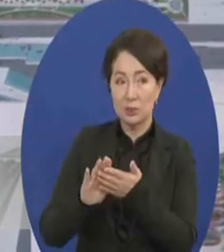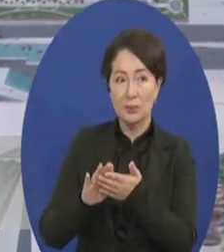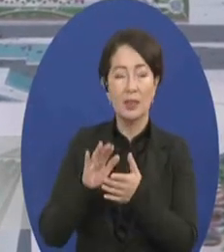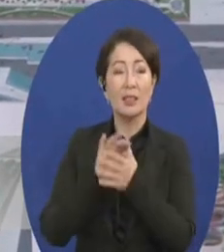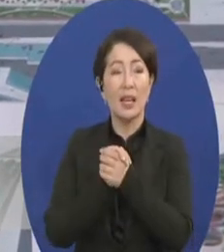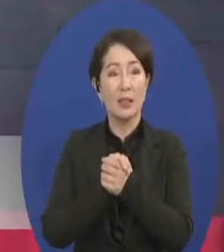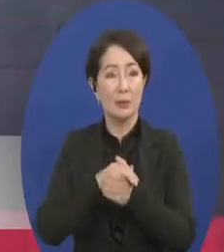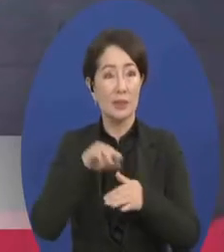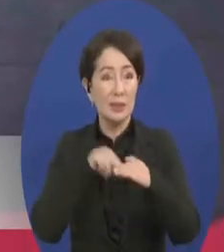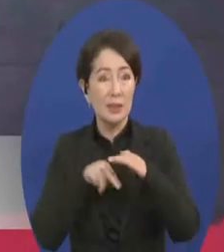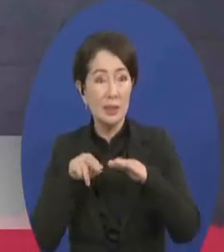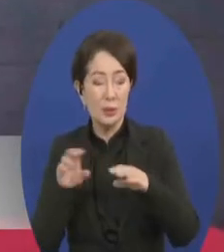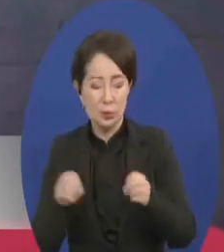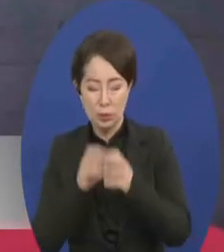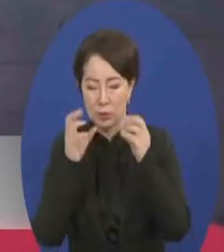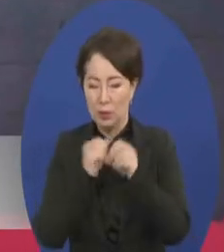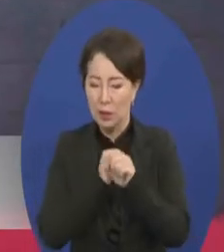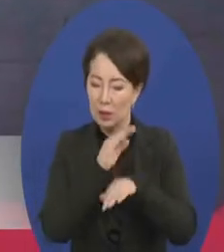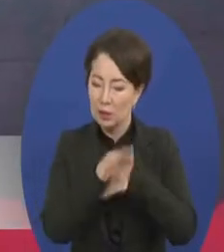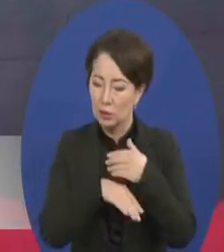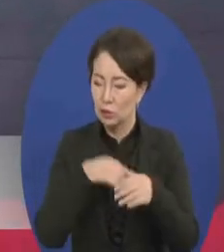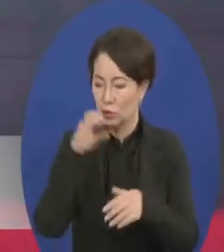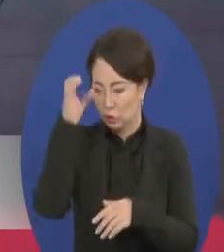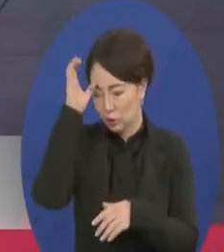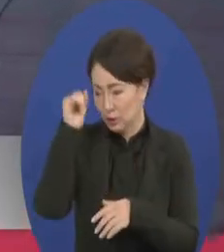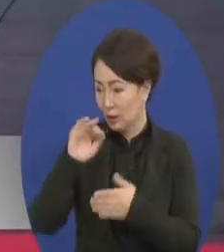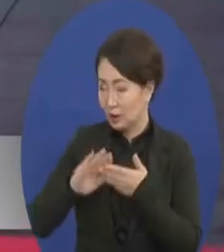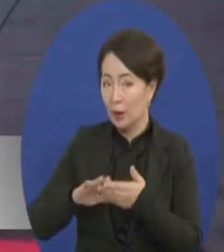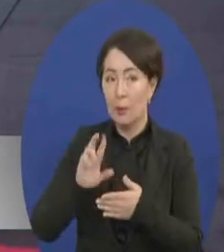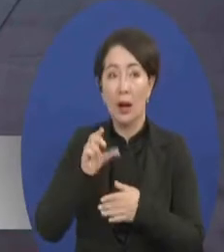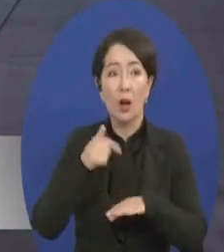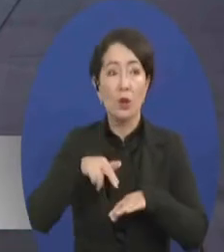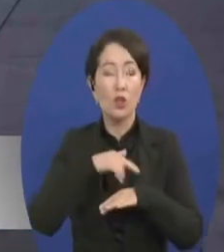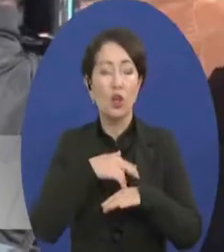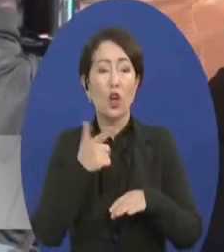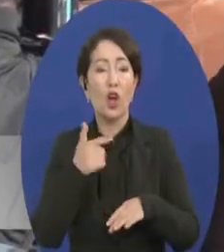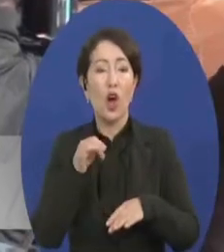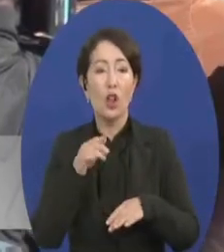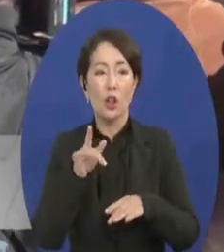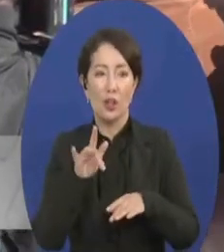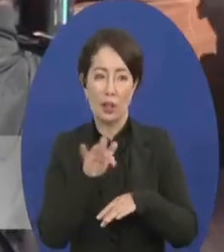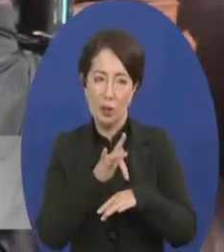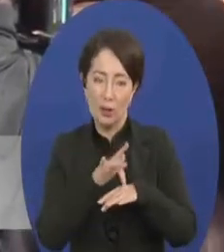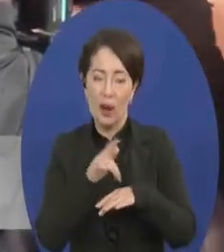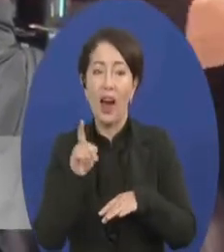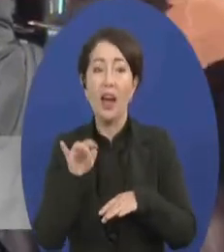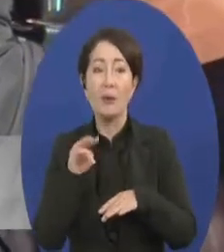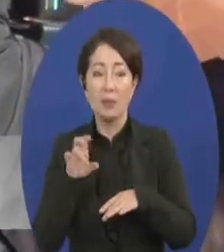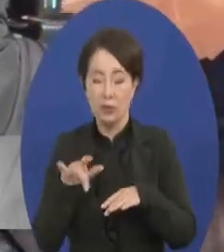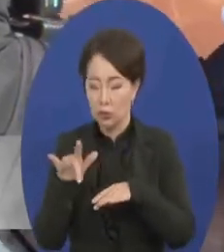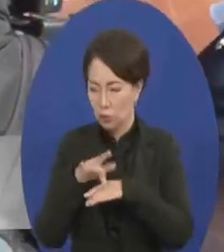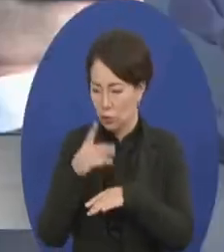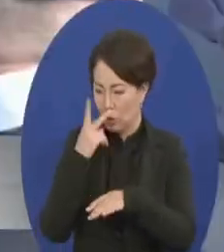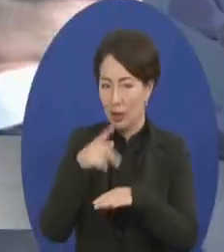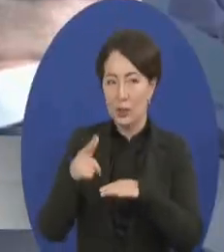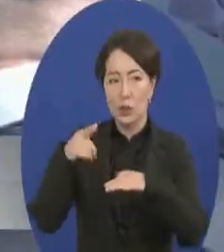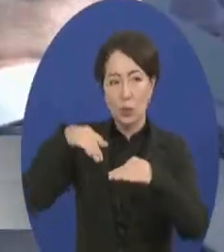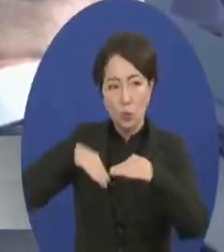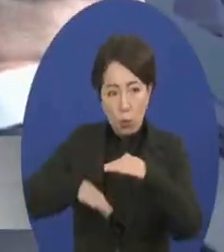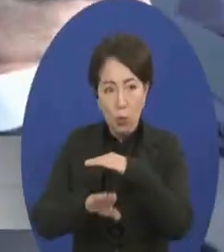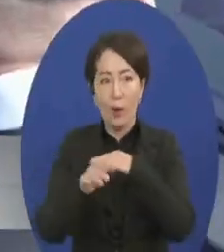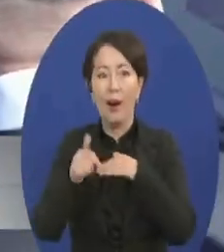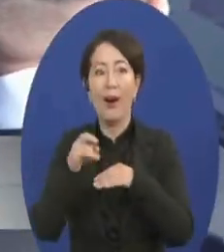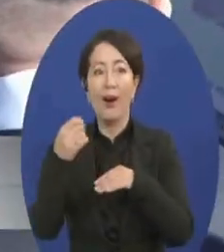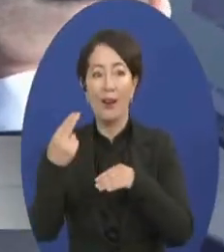найрамдлын цэцэрлэгт хүрээлэнгийн бүтээн байгуулалтын ажилдаа ерхий сайд танилцлаа. Мөн Баянгол дүүргийн геологийн төв лаборатори Хэрэмс төв орчмын хоёр байршилд нүхэн гарц